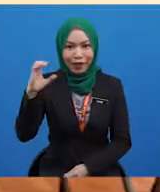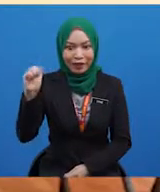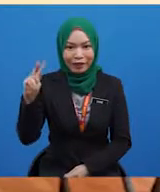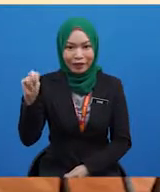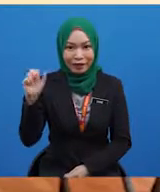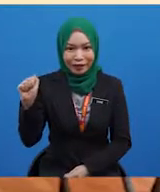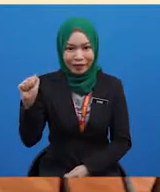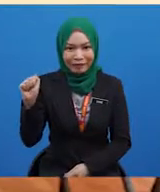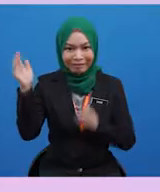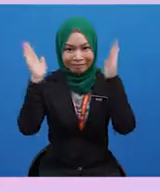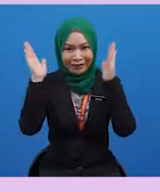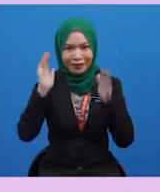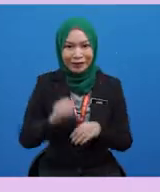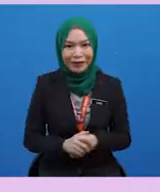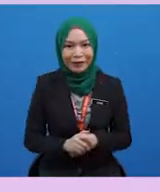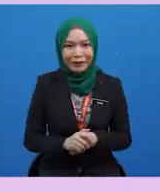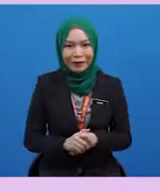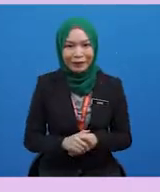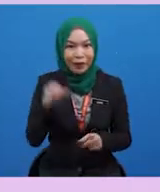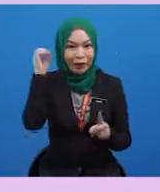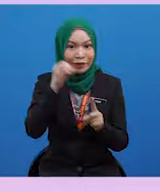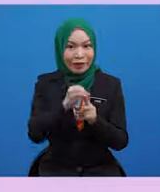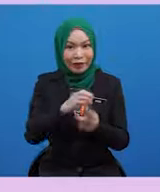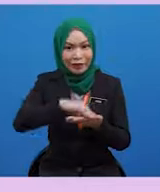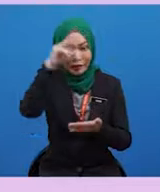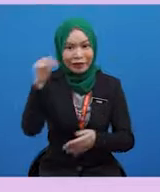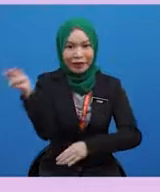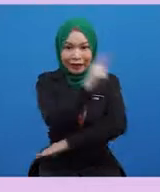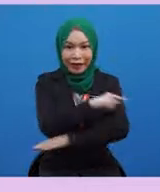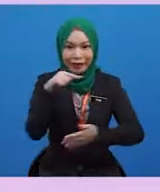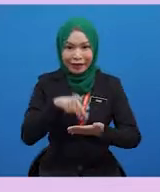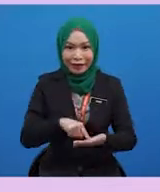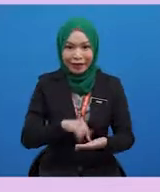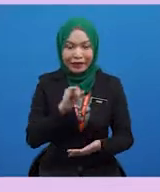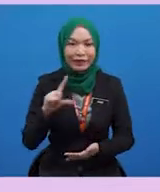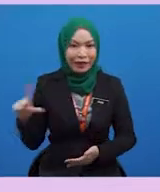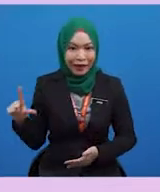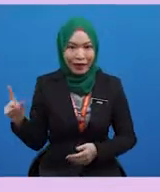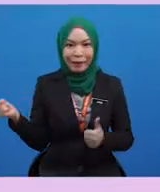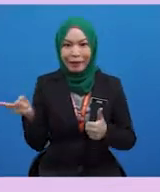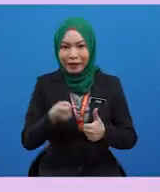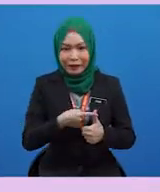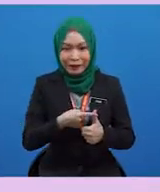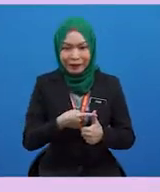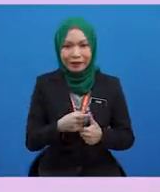Untuk makluman para pelajar, objektif pembelajaran kita untuk tajuk ini ialah pertama,